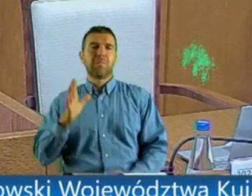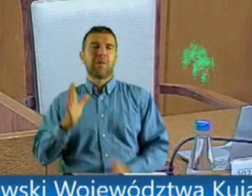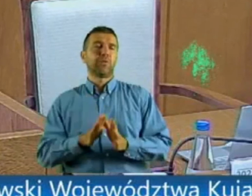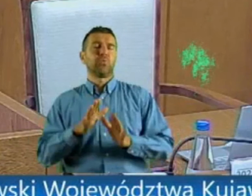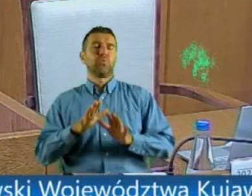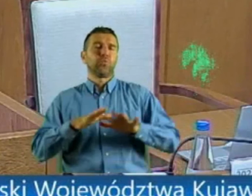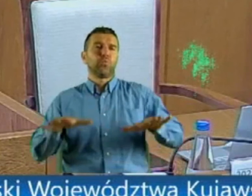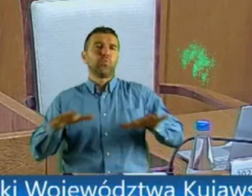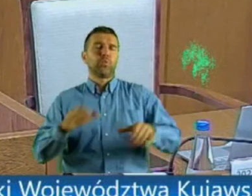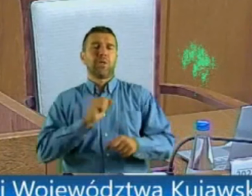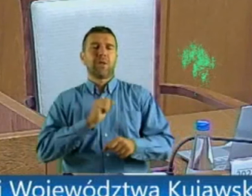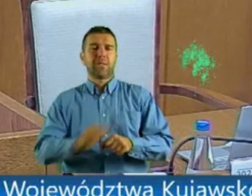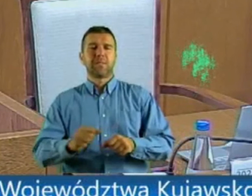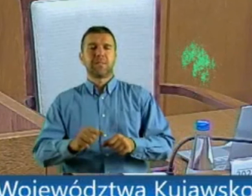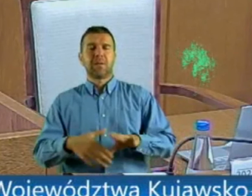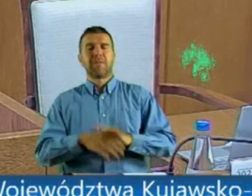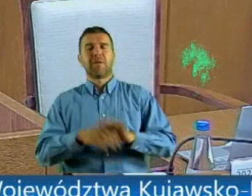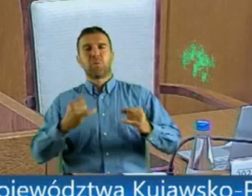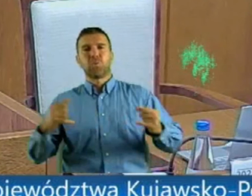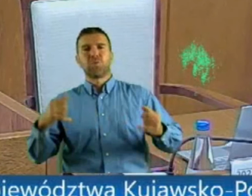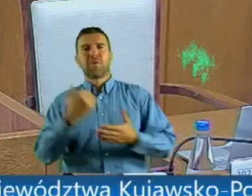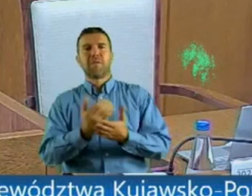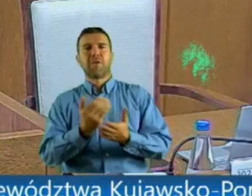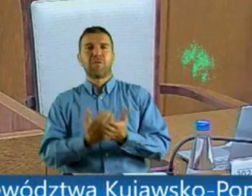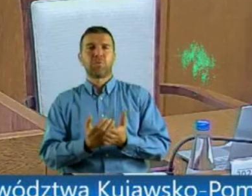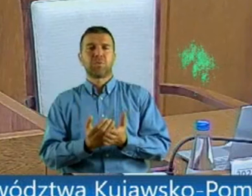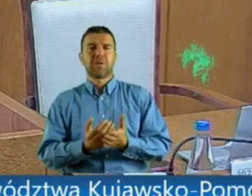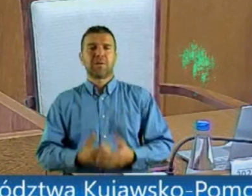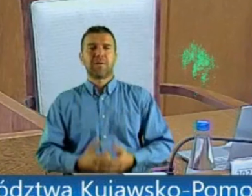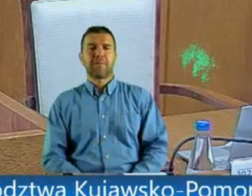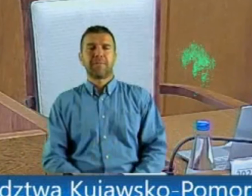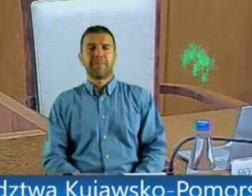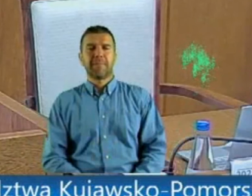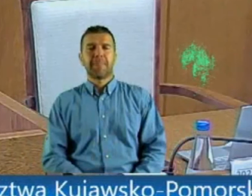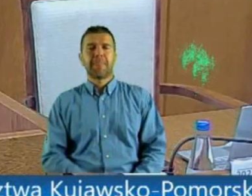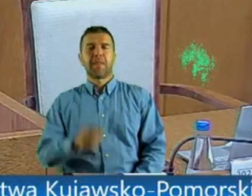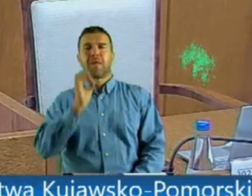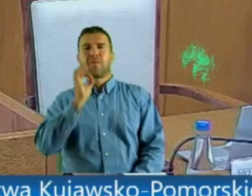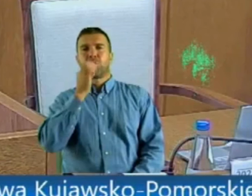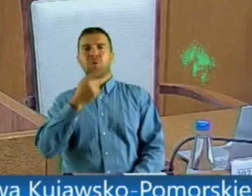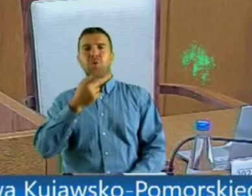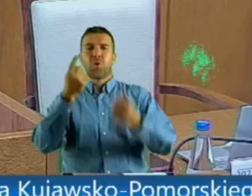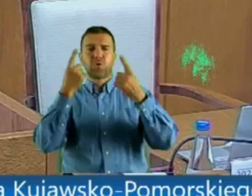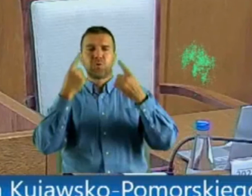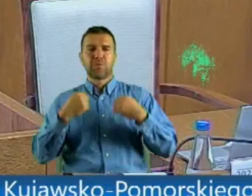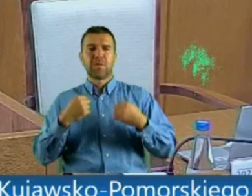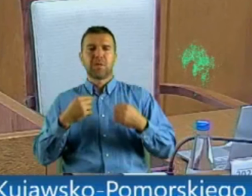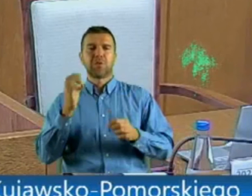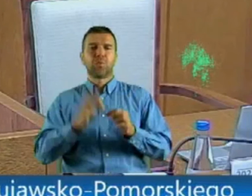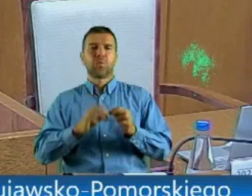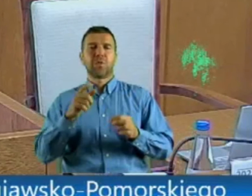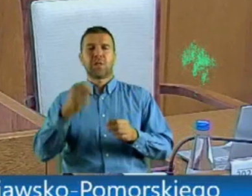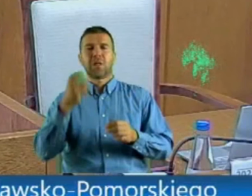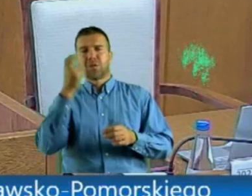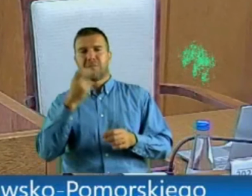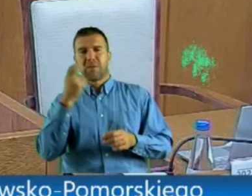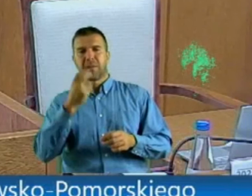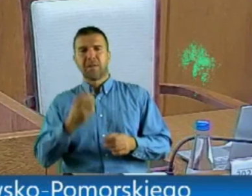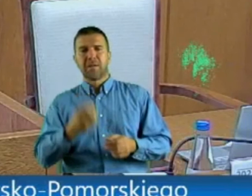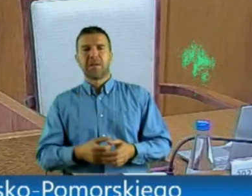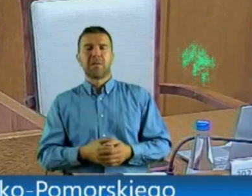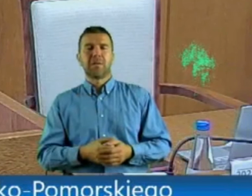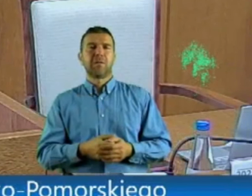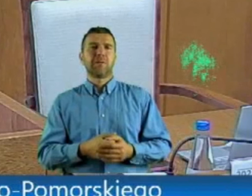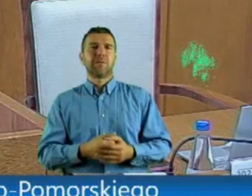w poszczególnych województwach, więc nie mogę ich nazywać dziećmi, mówię tutaj o młodzieży, o tych młodych osobach, jest szczególnie zainteresowana kwestią